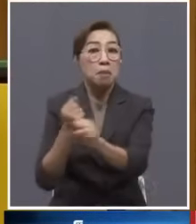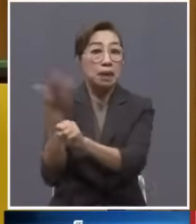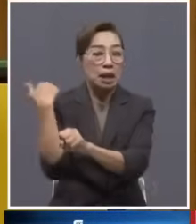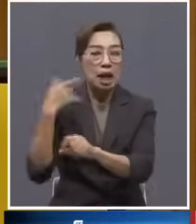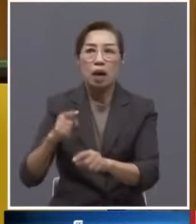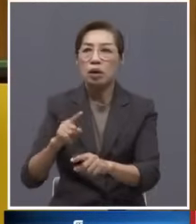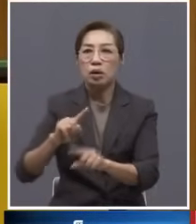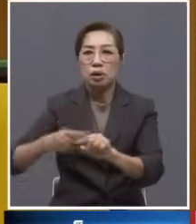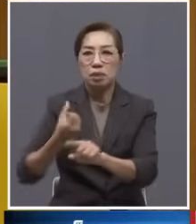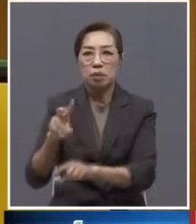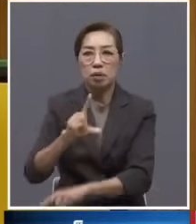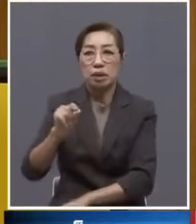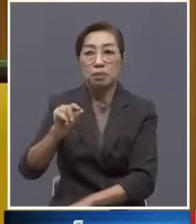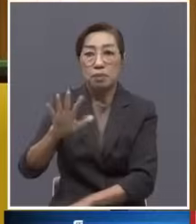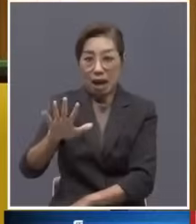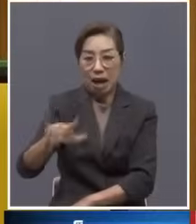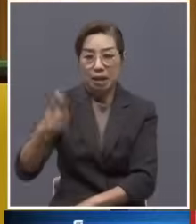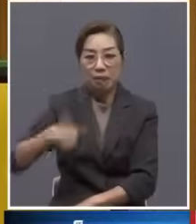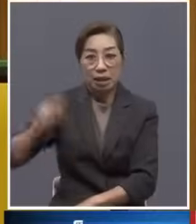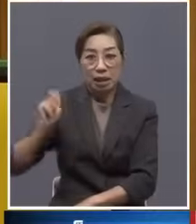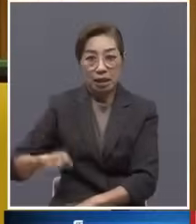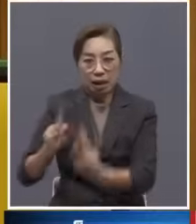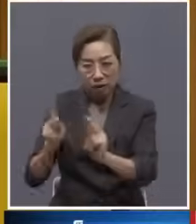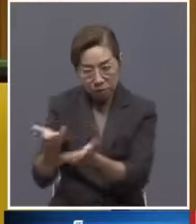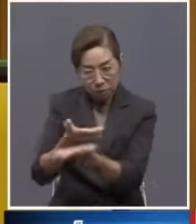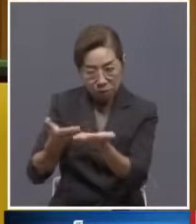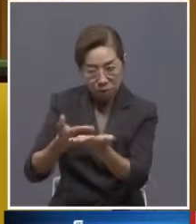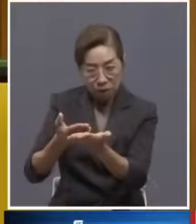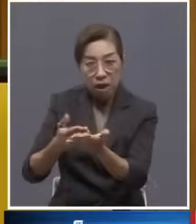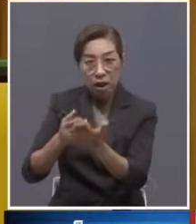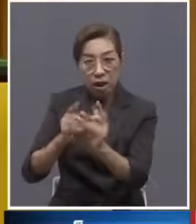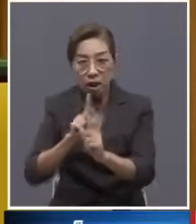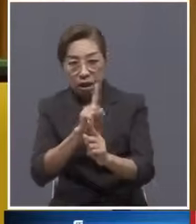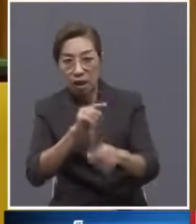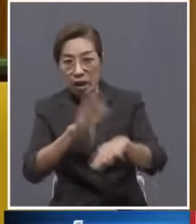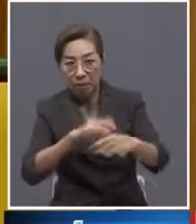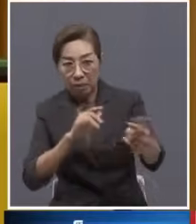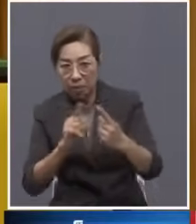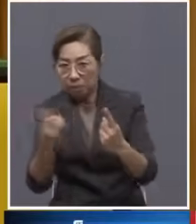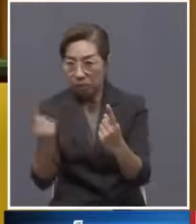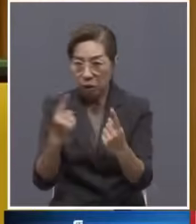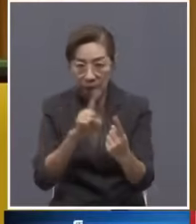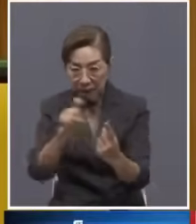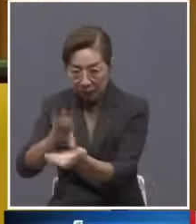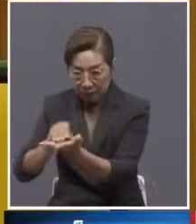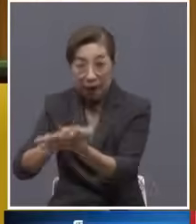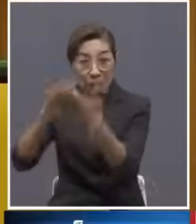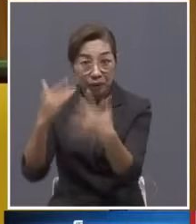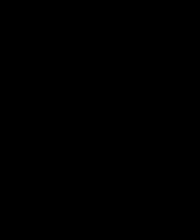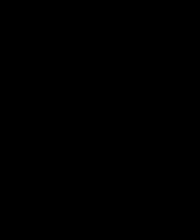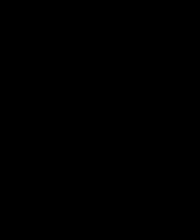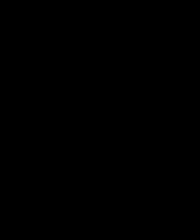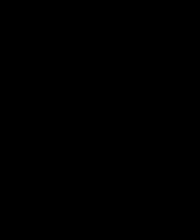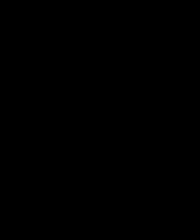แล้ว 25ธันวาคมแล้วก็นัดอ่านคำวินิจฉัยวันนี้วันพุธนี้ 31มกราคมที่จะถึงนี้